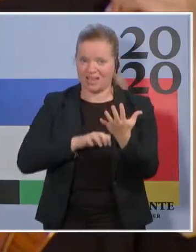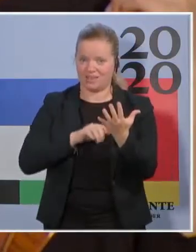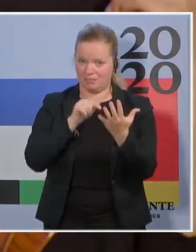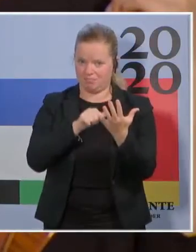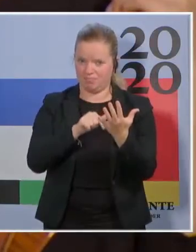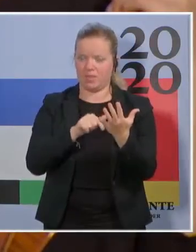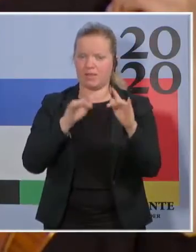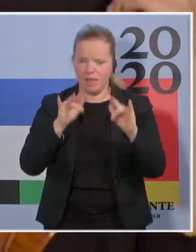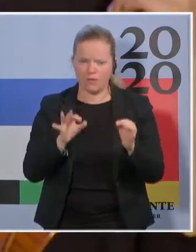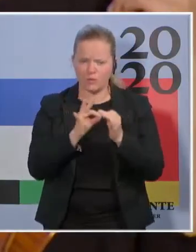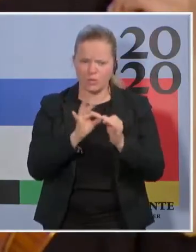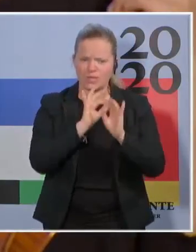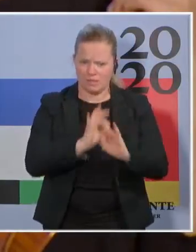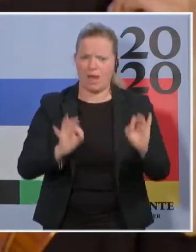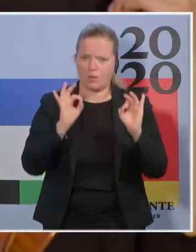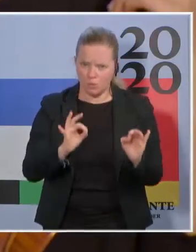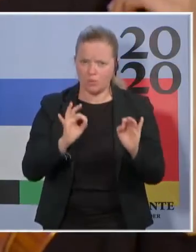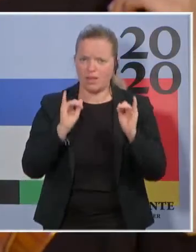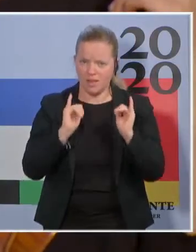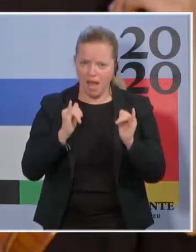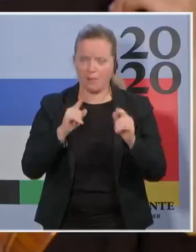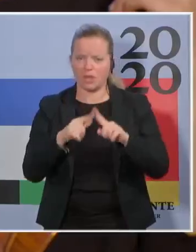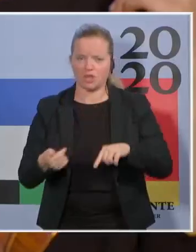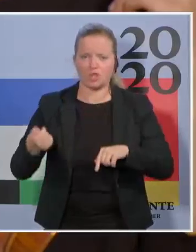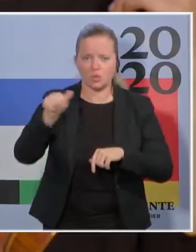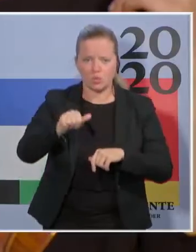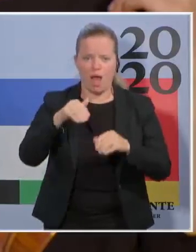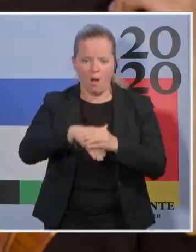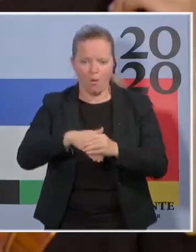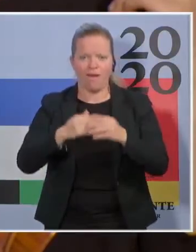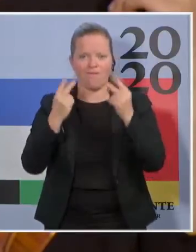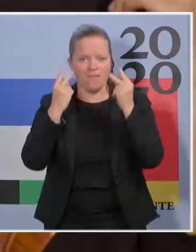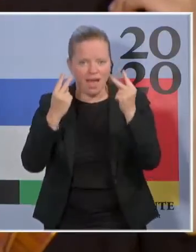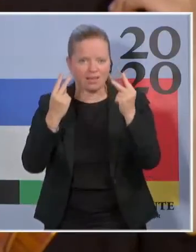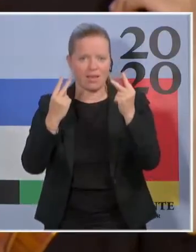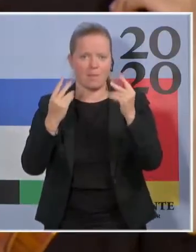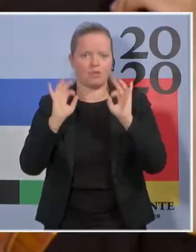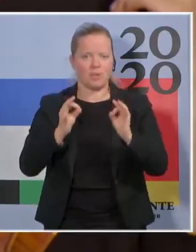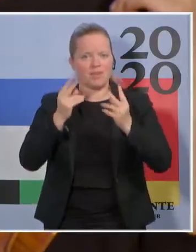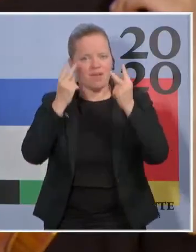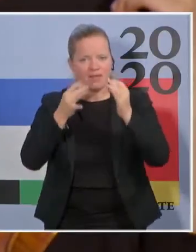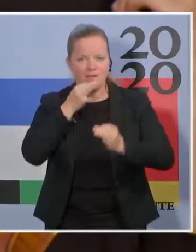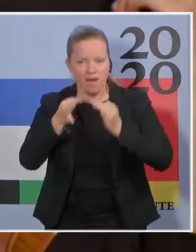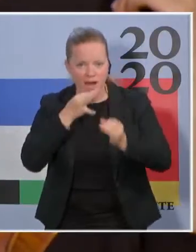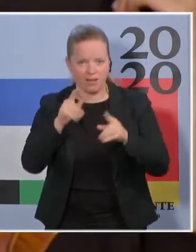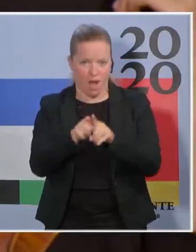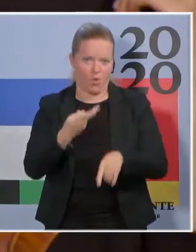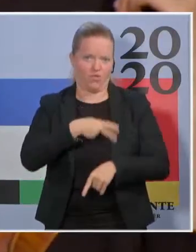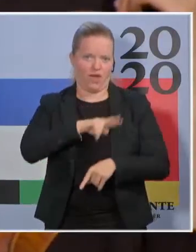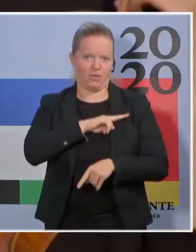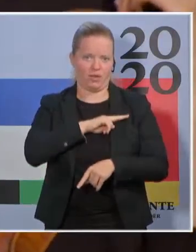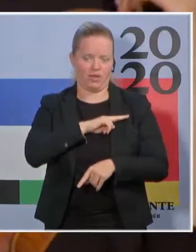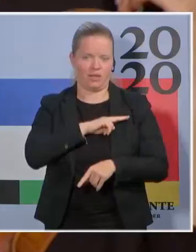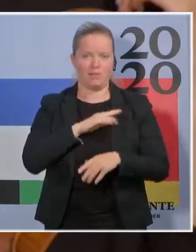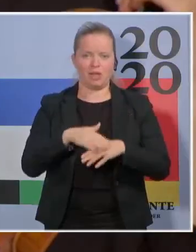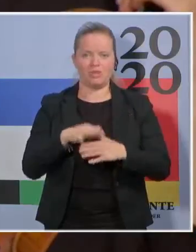Funktion und Funktionalität hinaus ja natürlich auch noch für Werte und Wertefragen zuständig ist, wenn ich etwa an